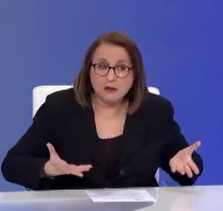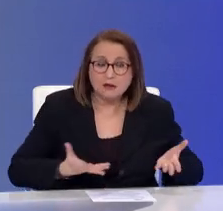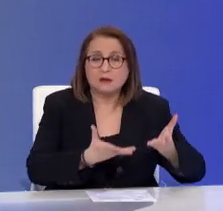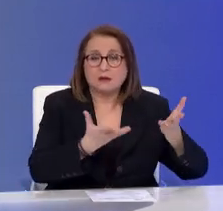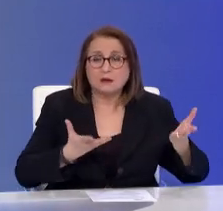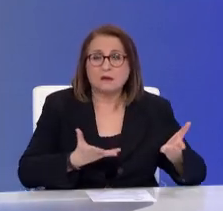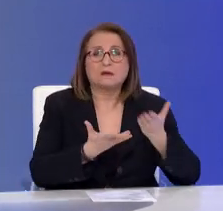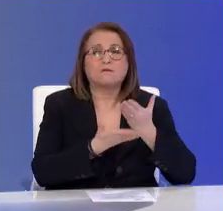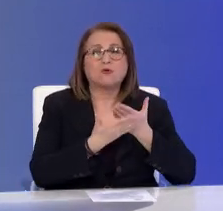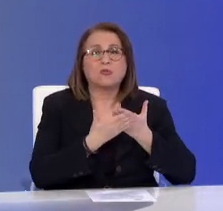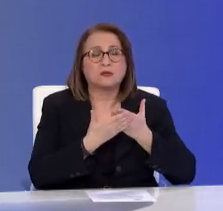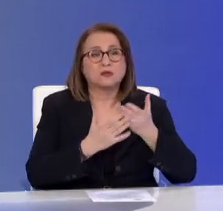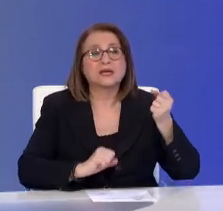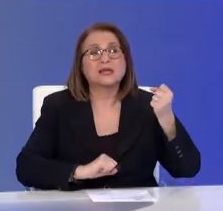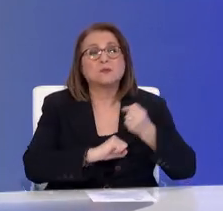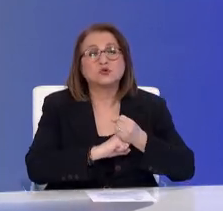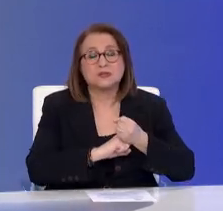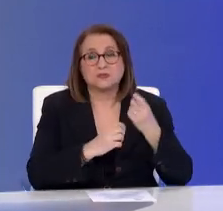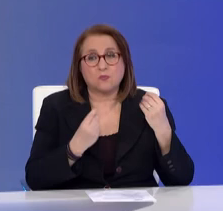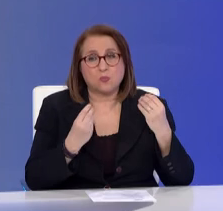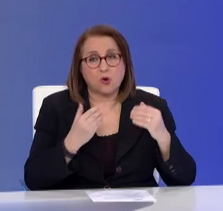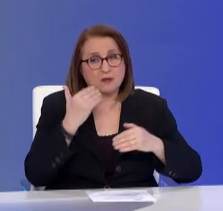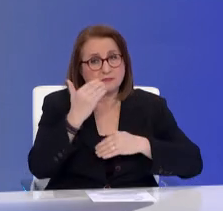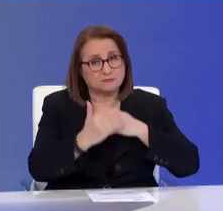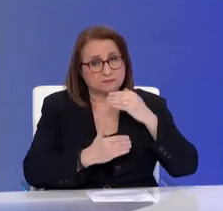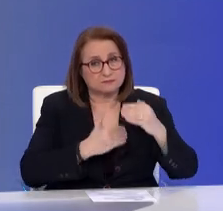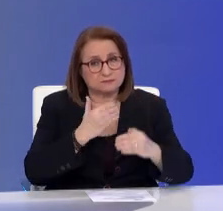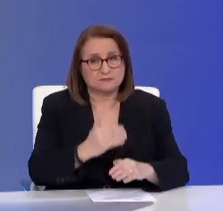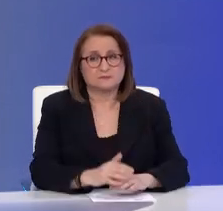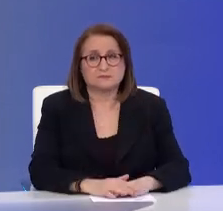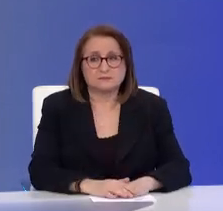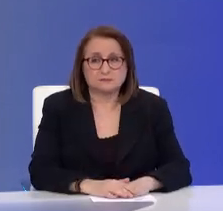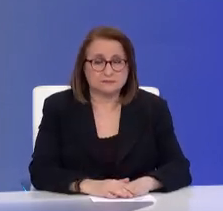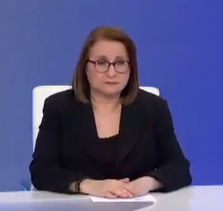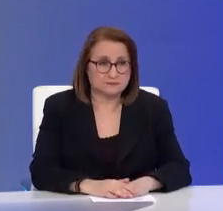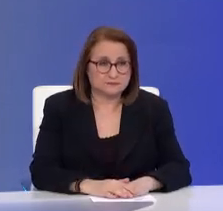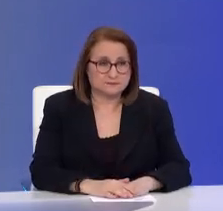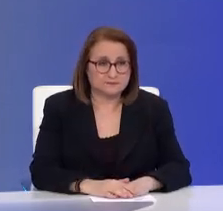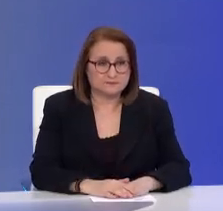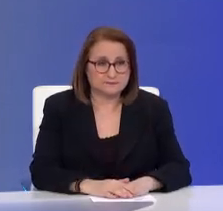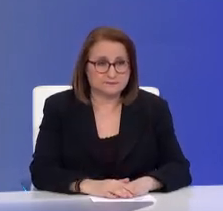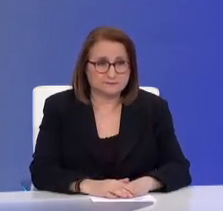για αυτούς που στήριξαν αργότερα το νεοειδρυθέν